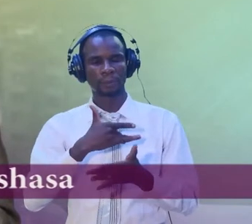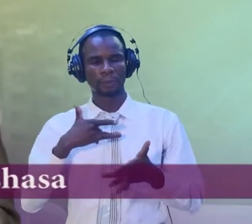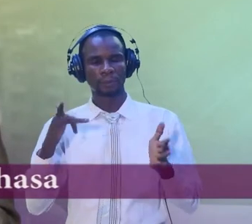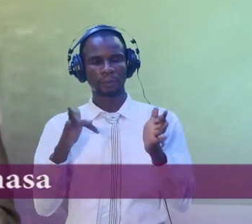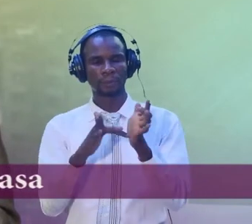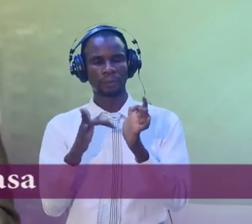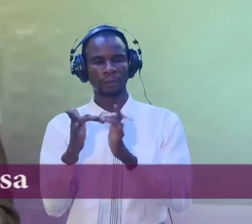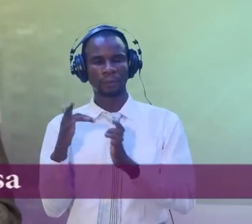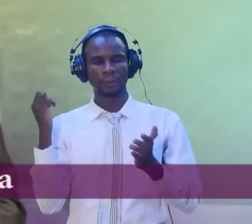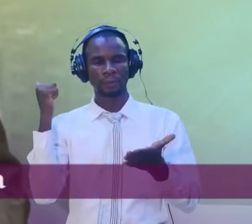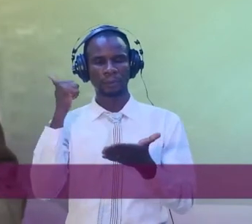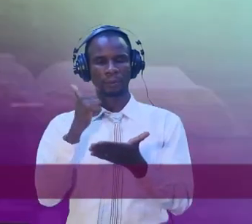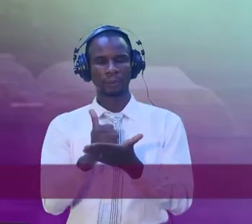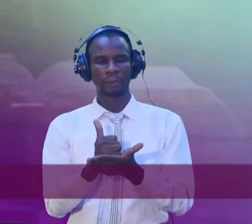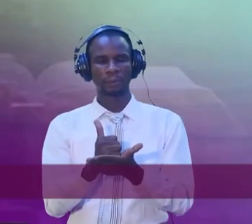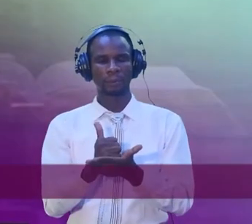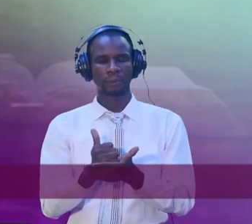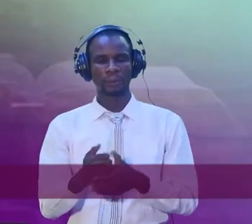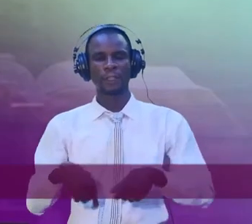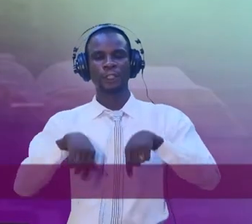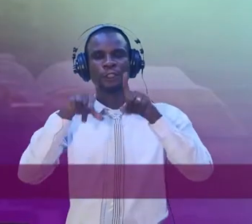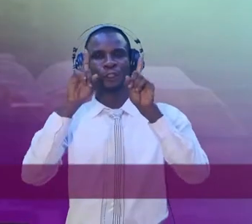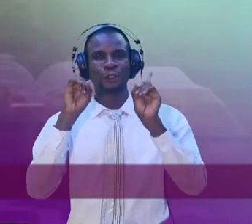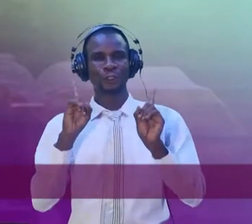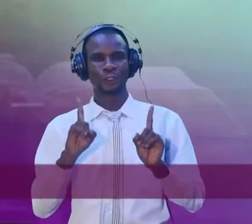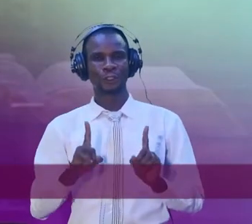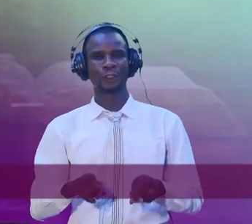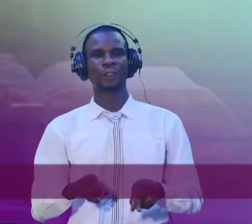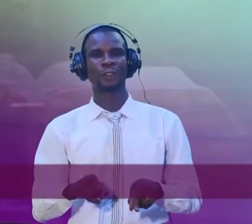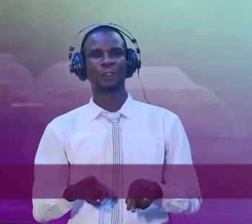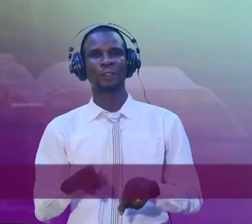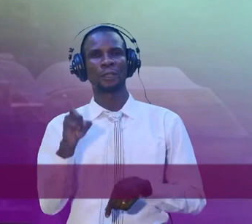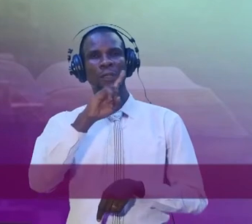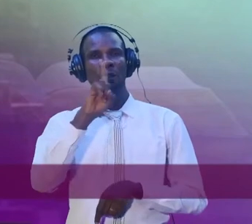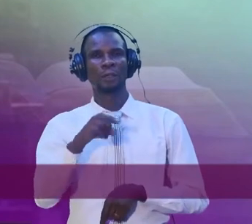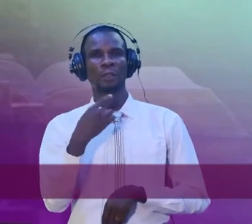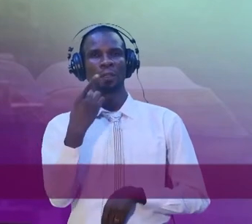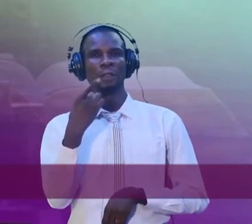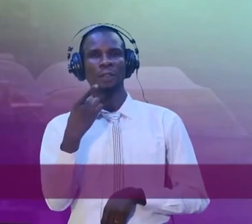kuwepo kwako, kwa jina la Yesu Kristo, amina. Kila mwaka,